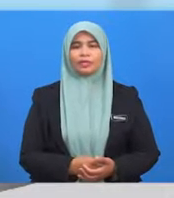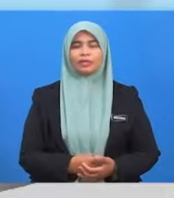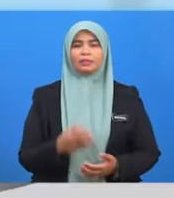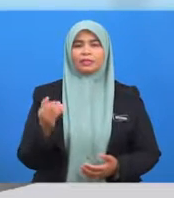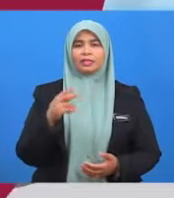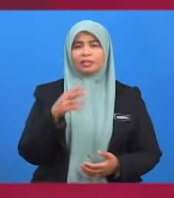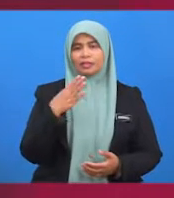petikan video ini.